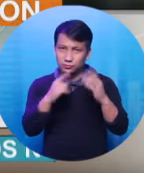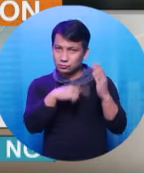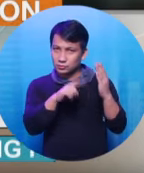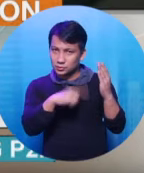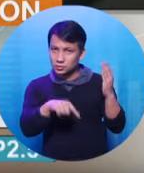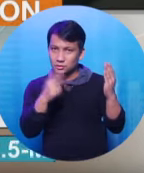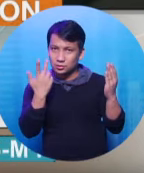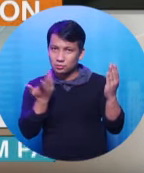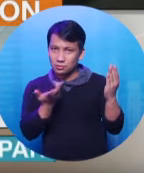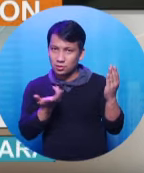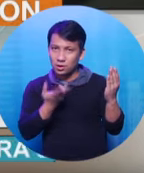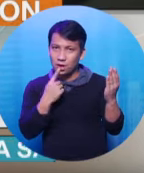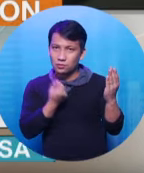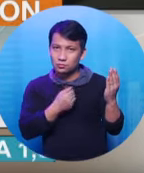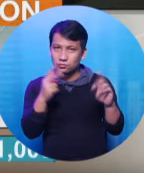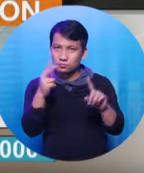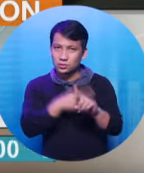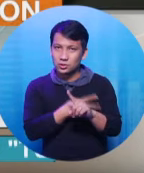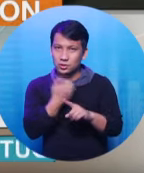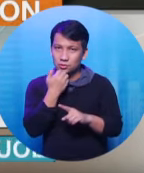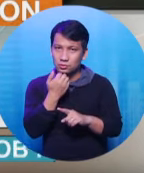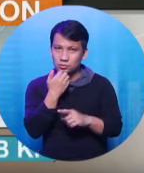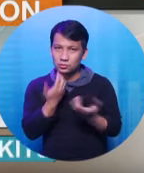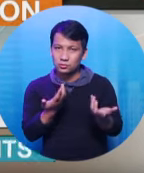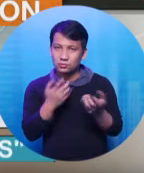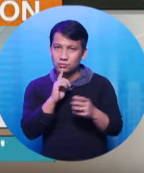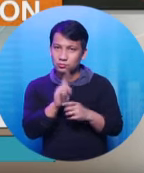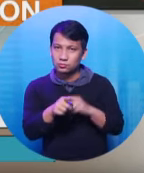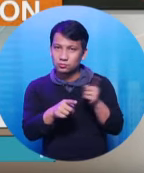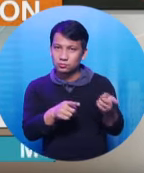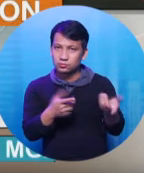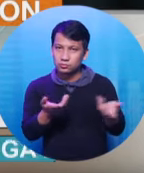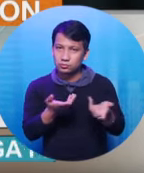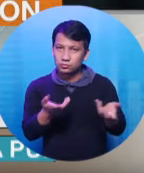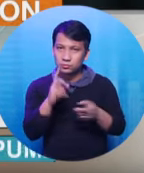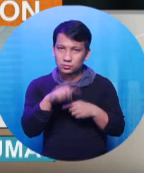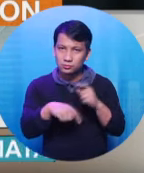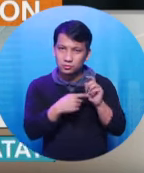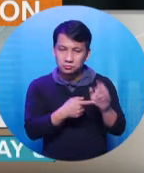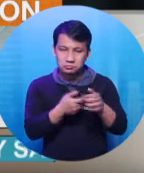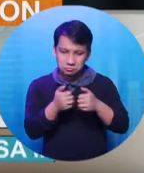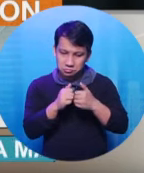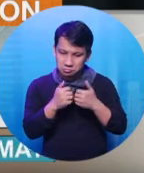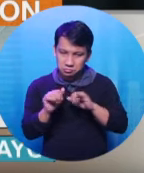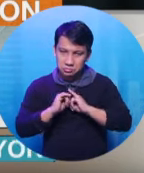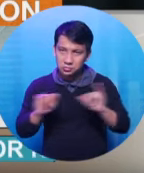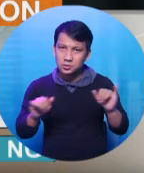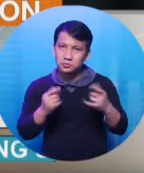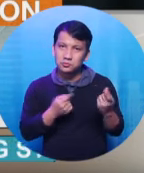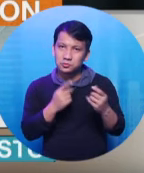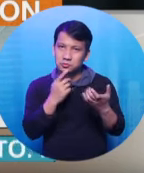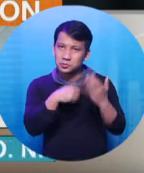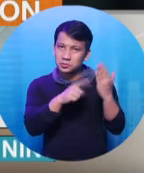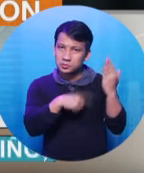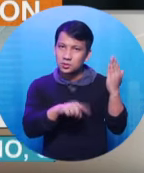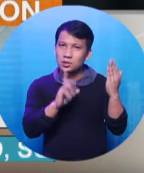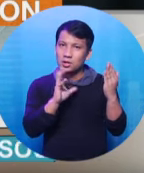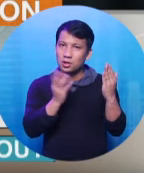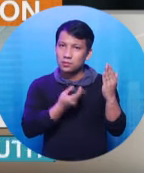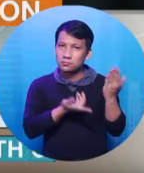natin yung immigration violation niya. I-check din natin yung immigration status niya. At the same time, titingnan din yung